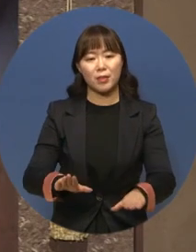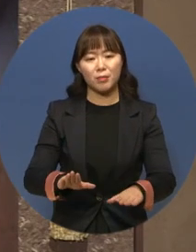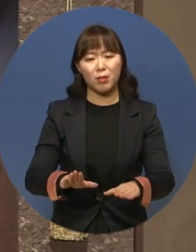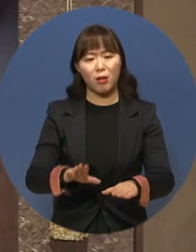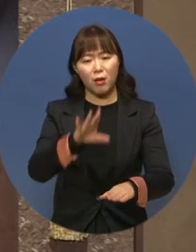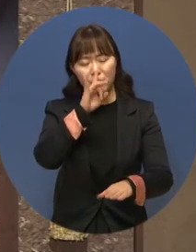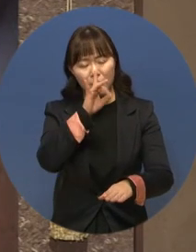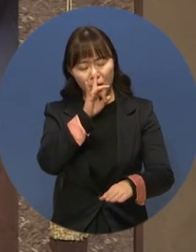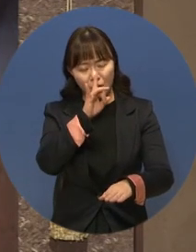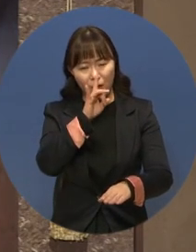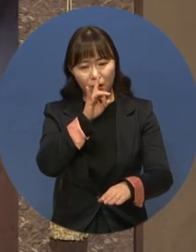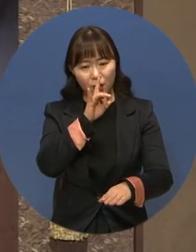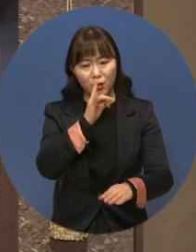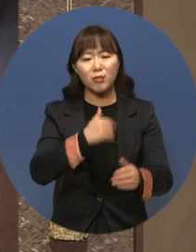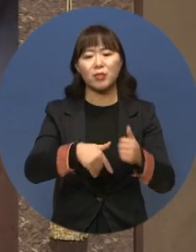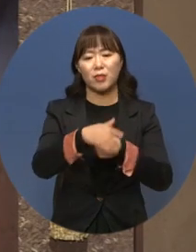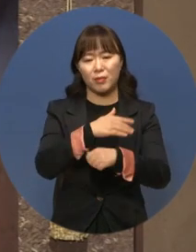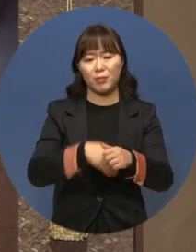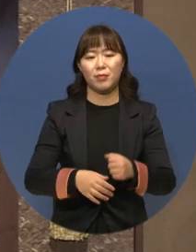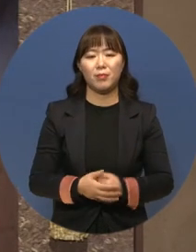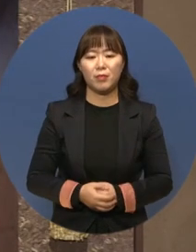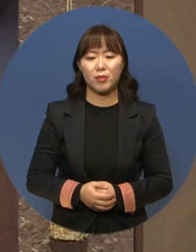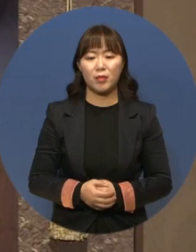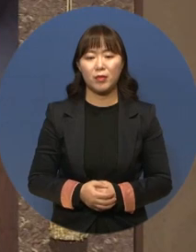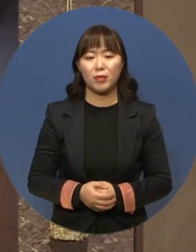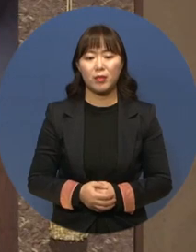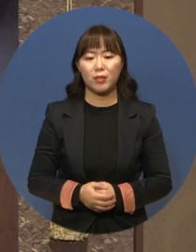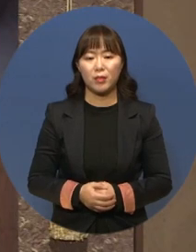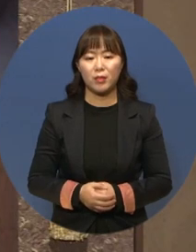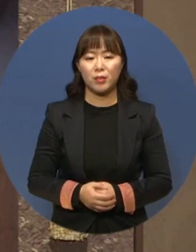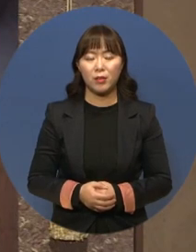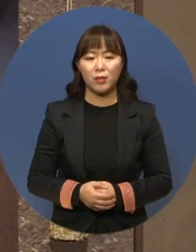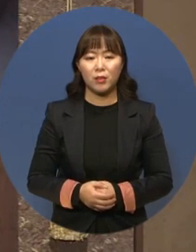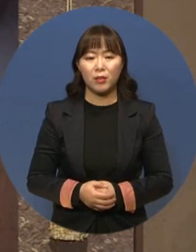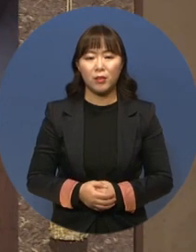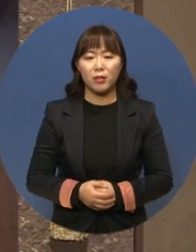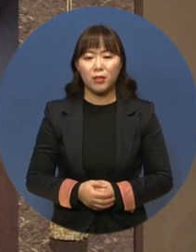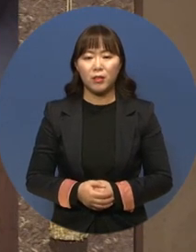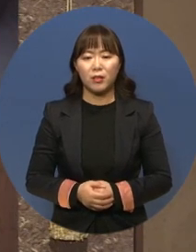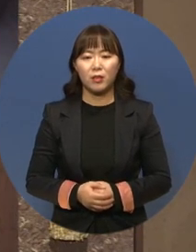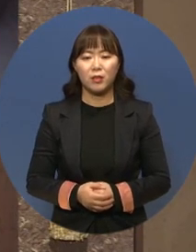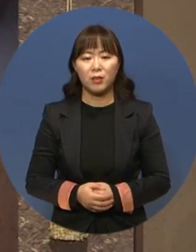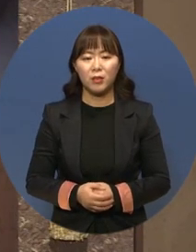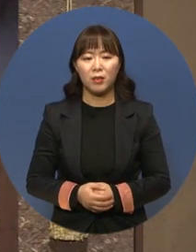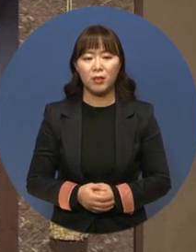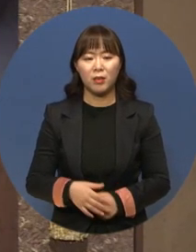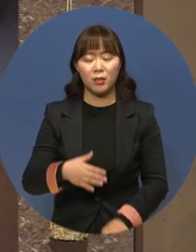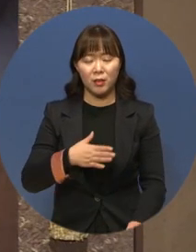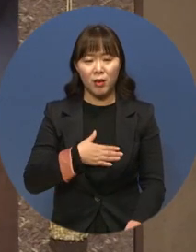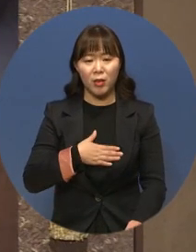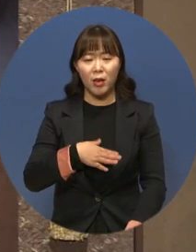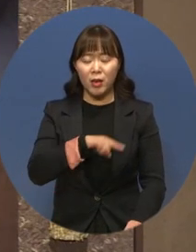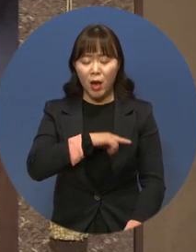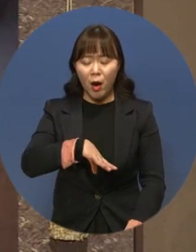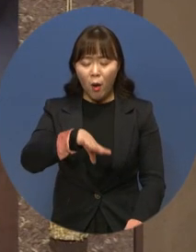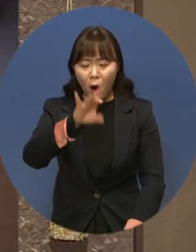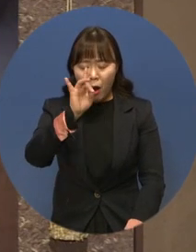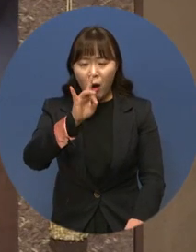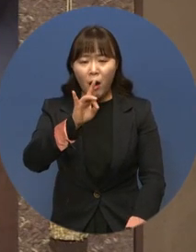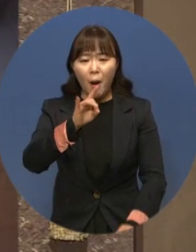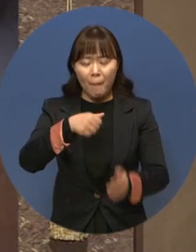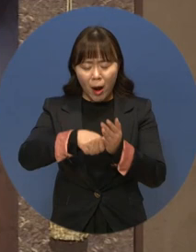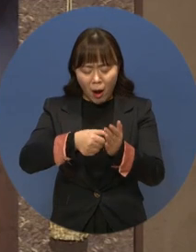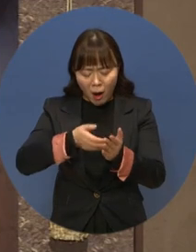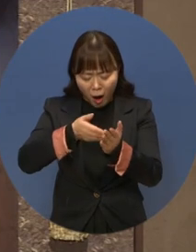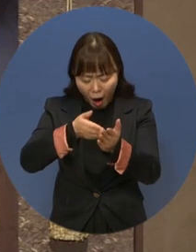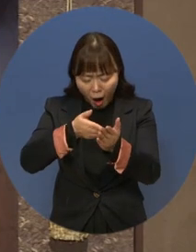이렇게 안된 그런 상황이거든요. 그래서, 뭐, 뭐 저는 먼저 결의안부터 만들고도